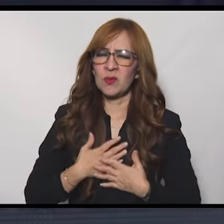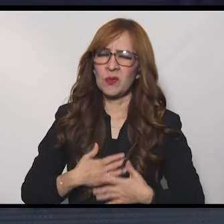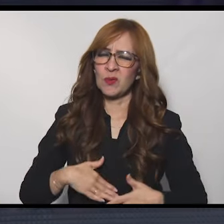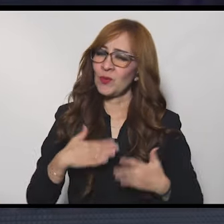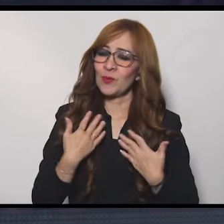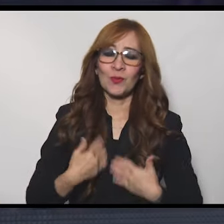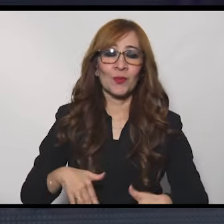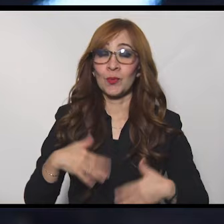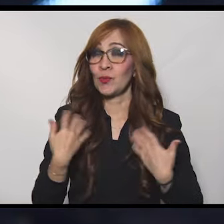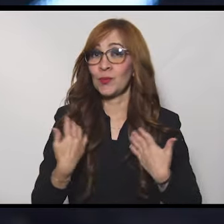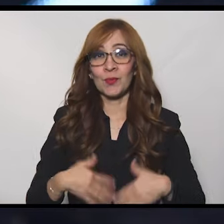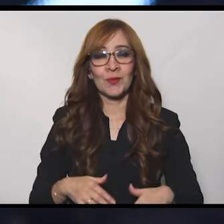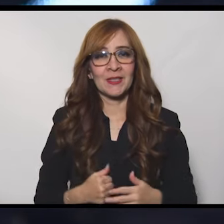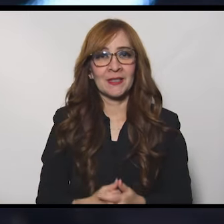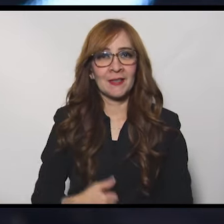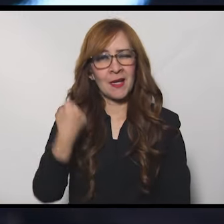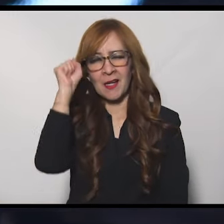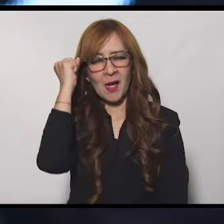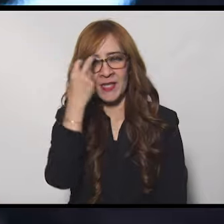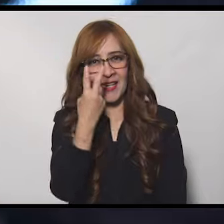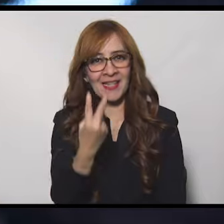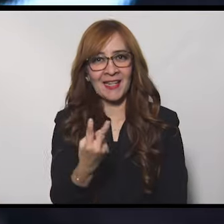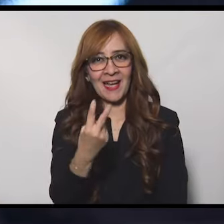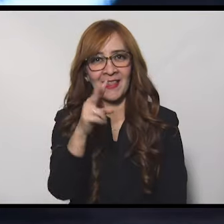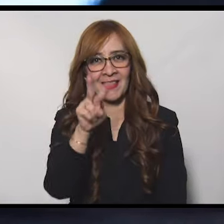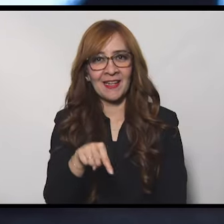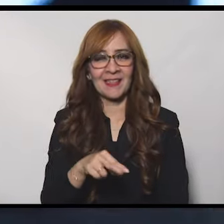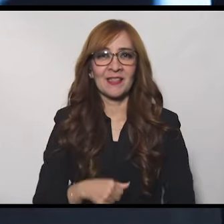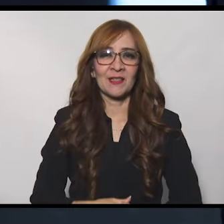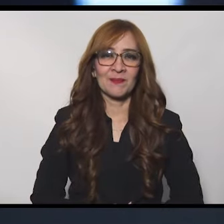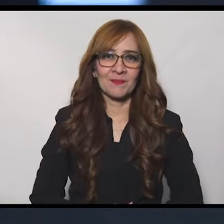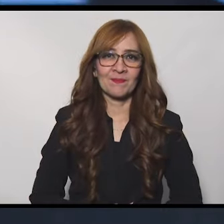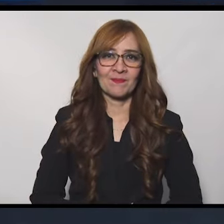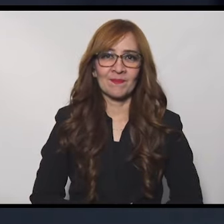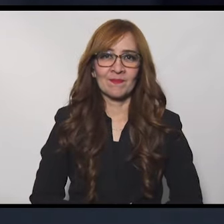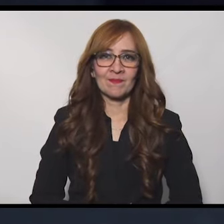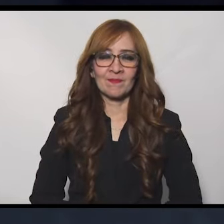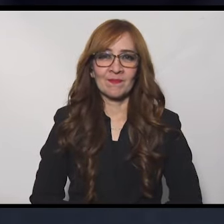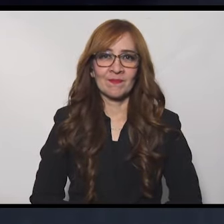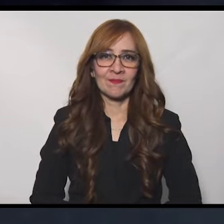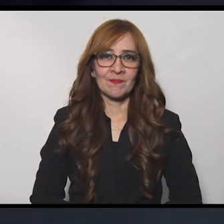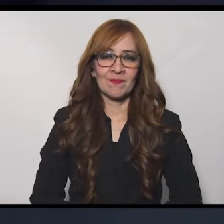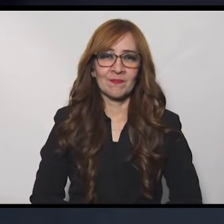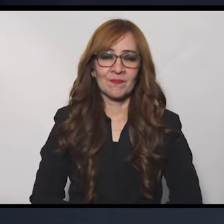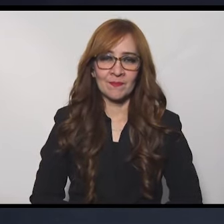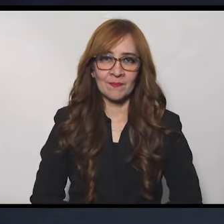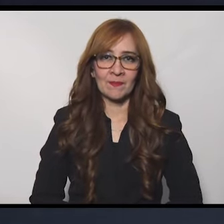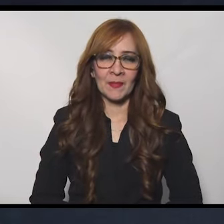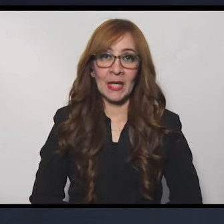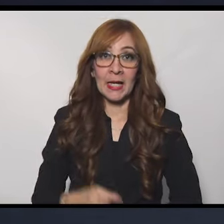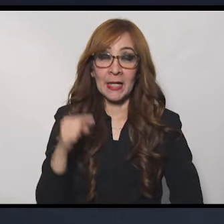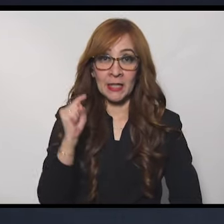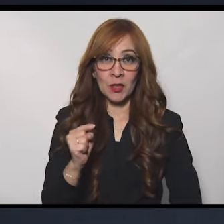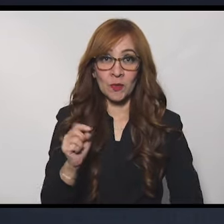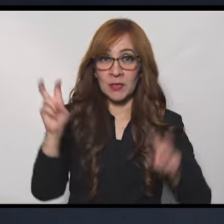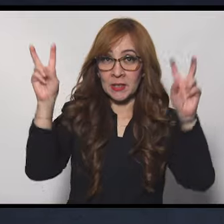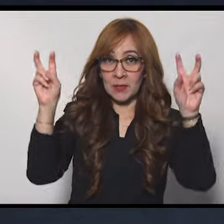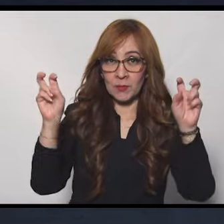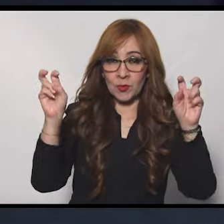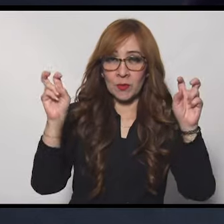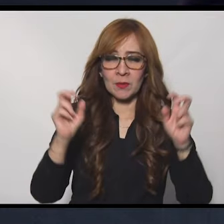sudahlah. Enggak bisa dilihat lagi. Dan sering sekali hal-hal itu disebut sebagai